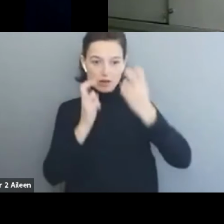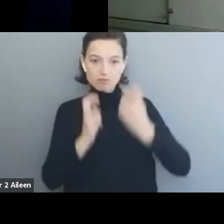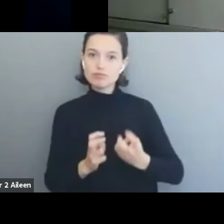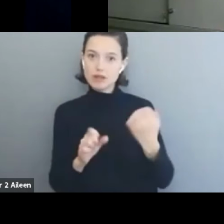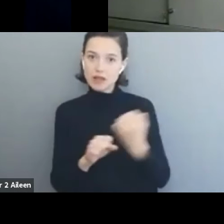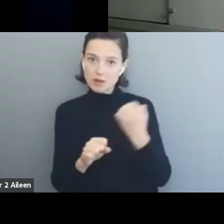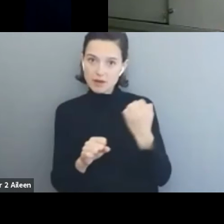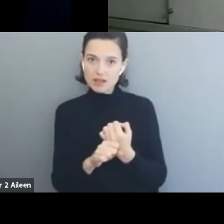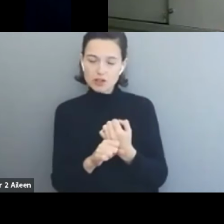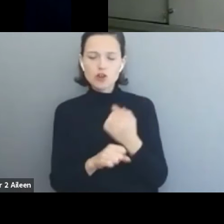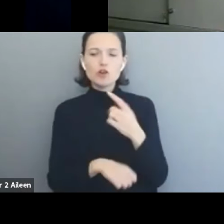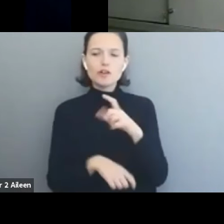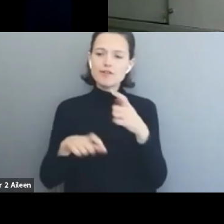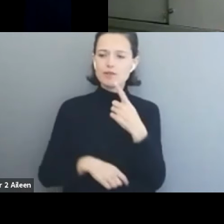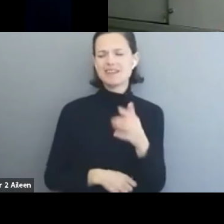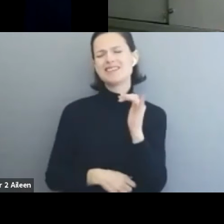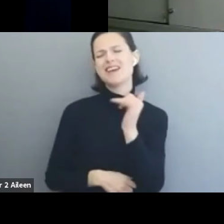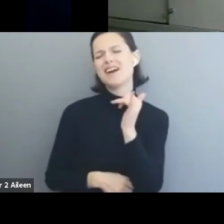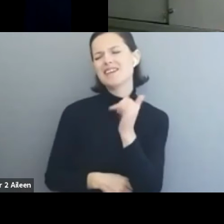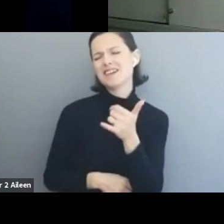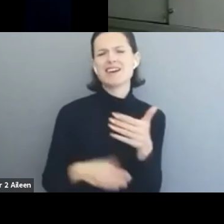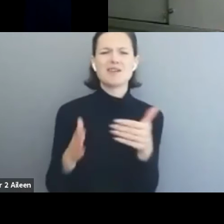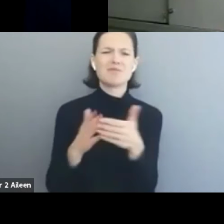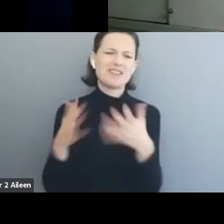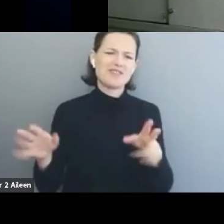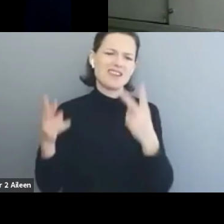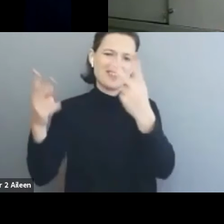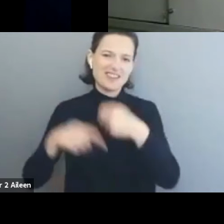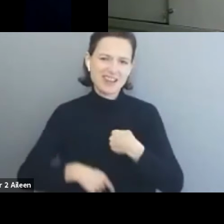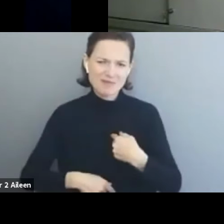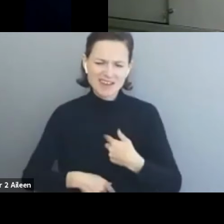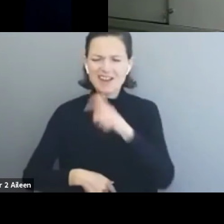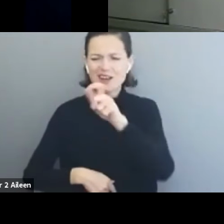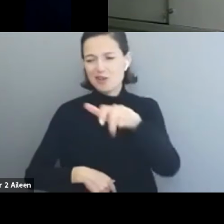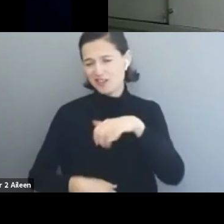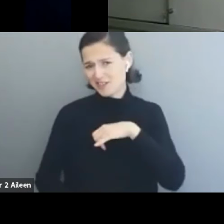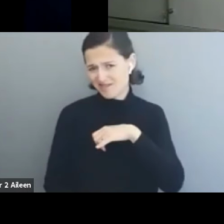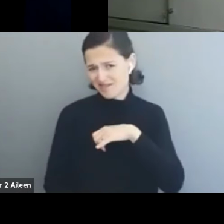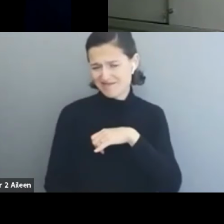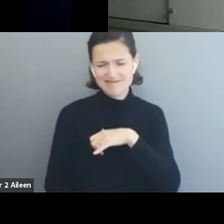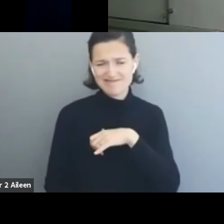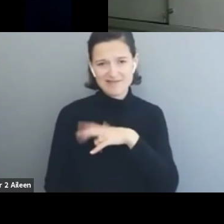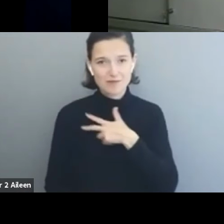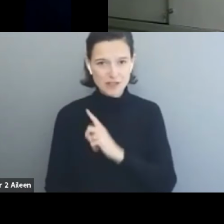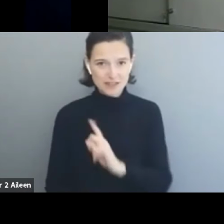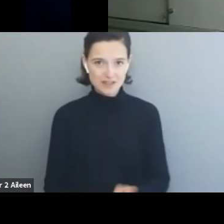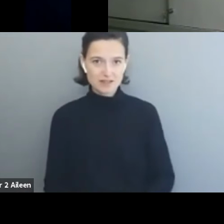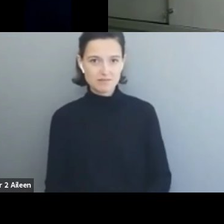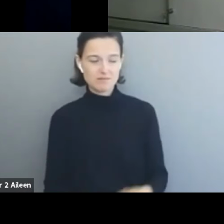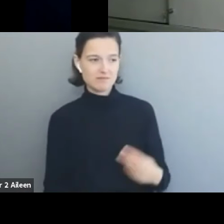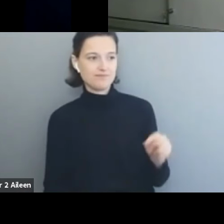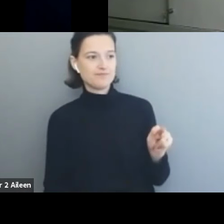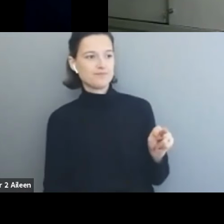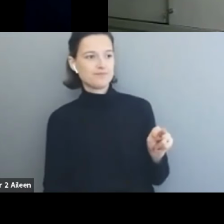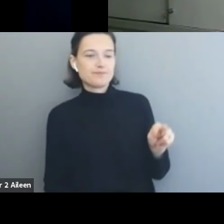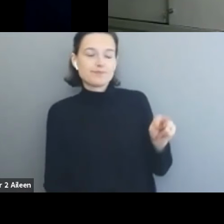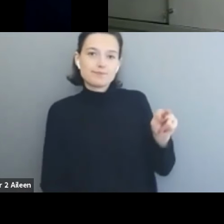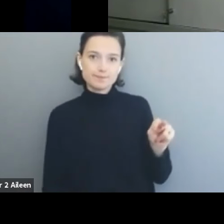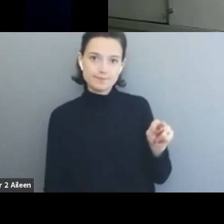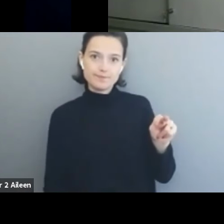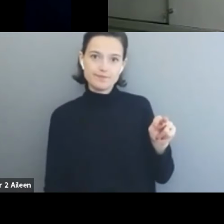aber eigentlich interessiert es die Leute ja eh nicht. Und das, was ich so oft höre, ist so eben dieser